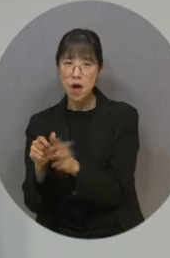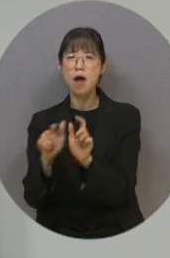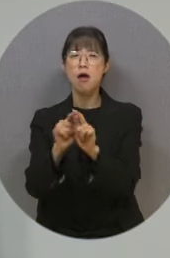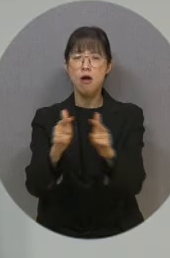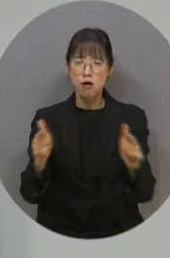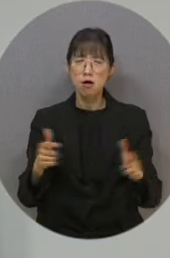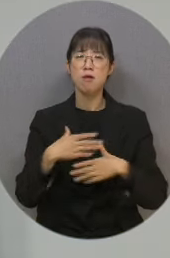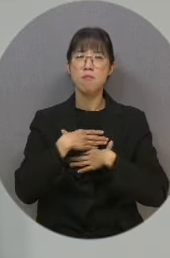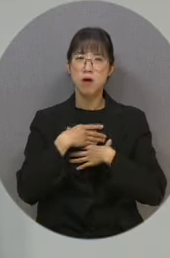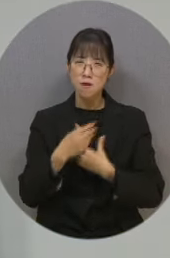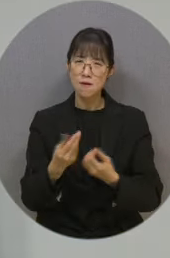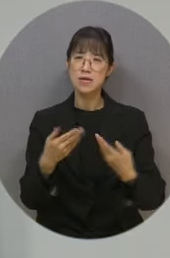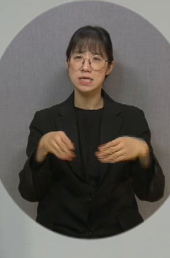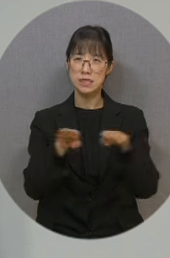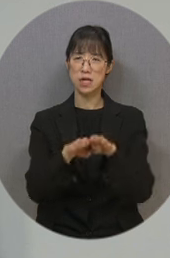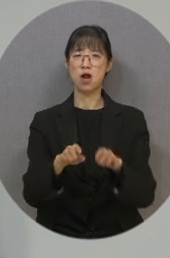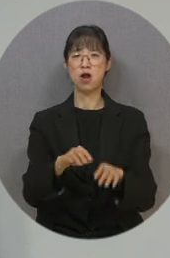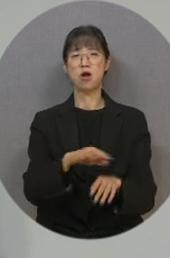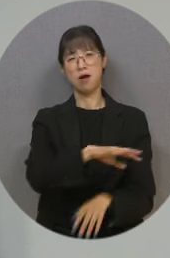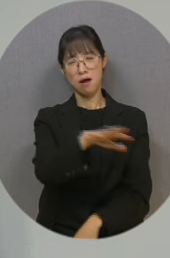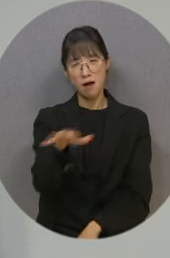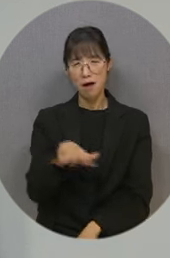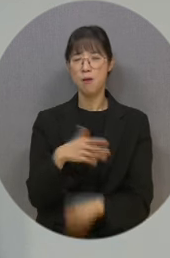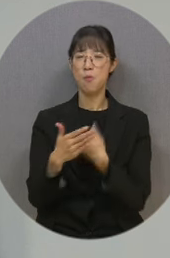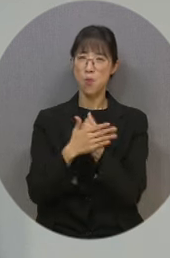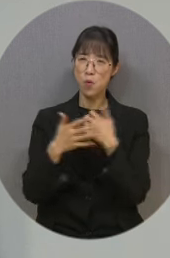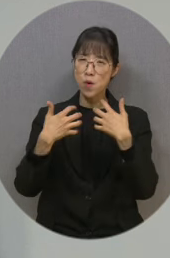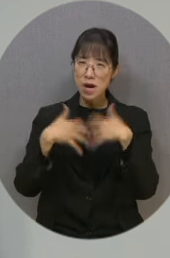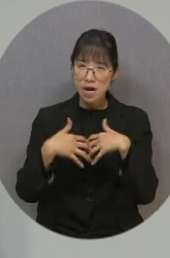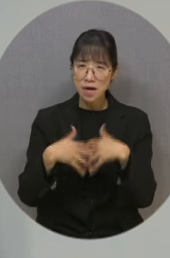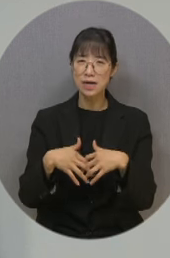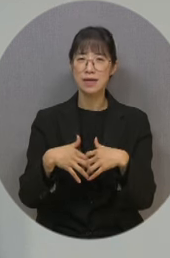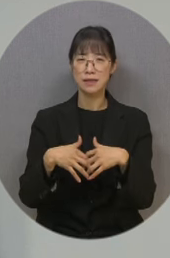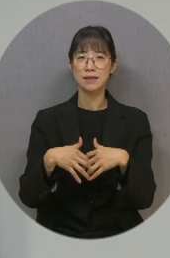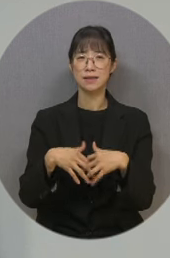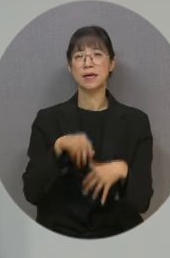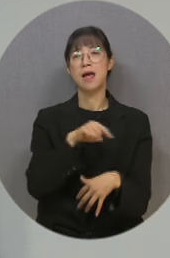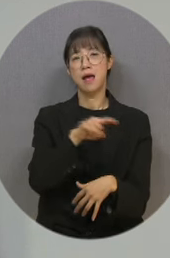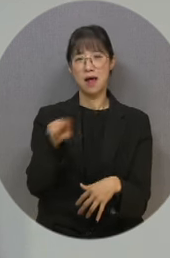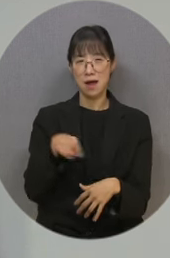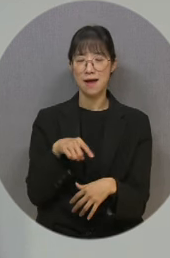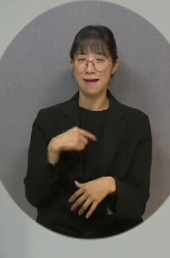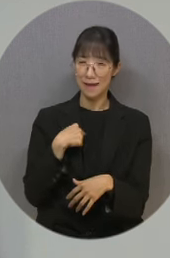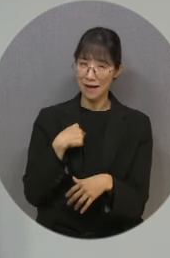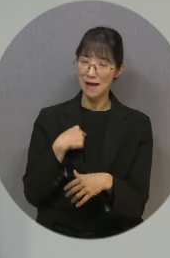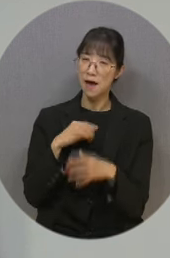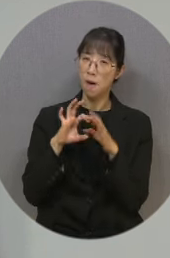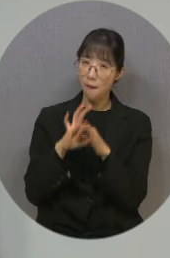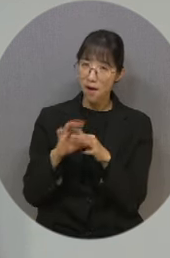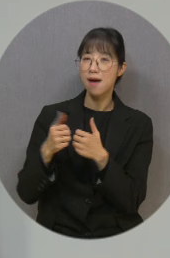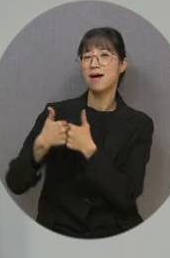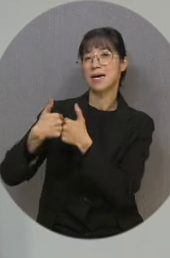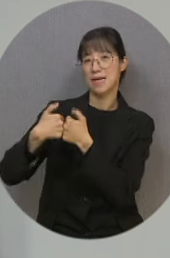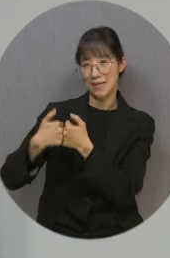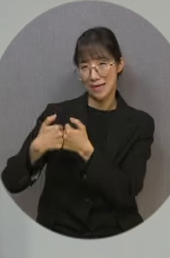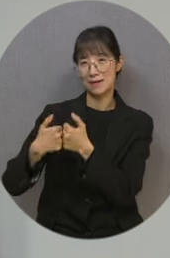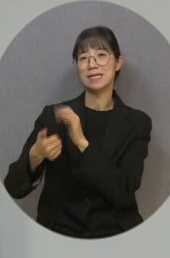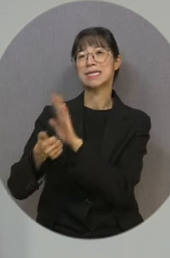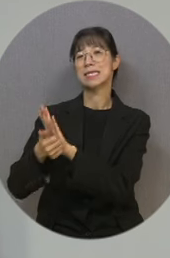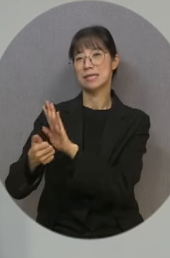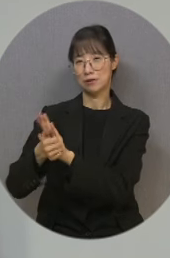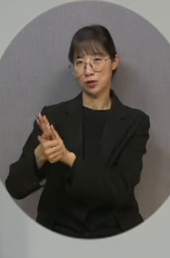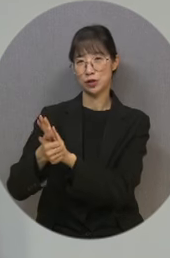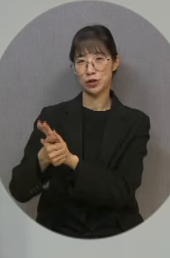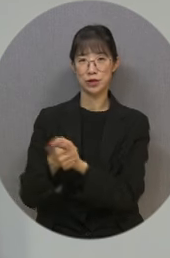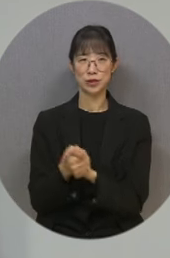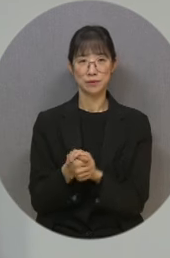가지의 포괄적인 편의 설이라 그가 보조 공학이라는 이런 부분을 저희가 상담도 해 주고 지원도 해 주고